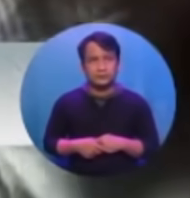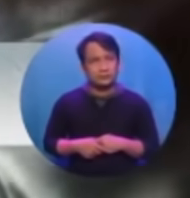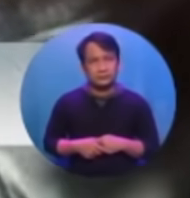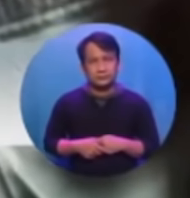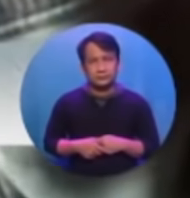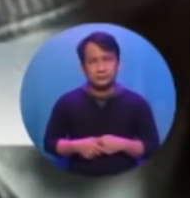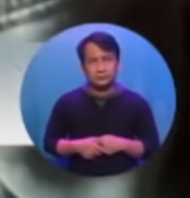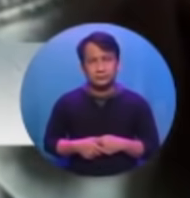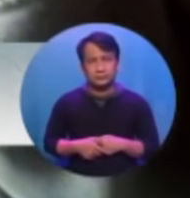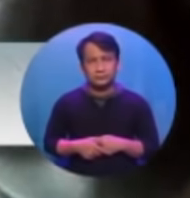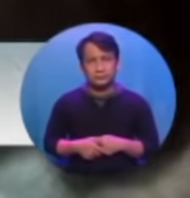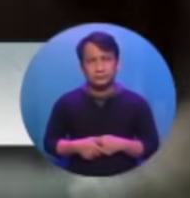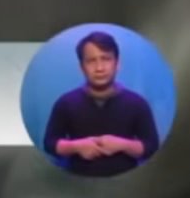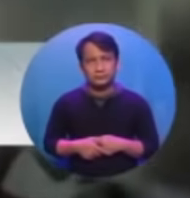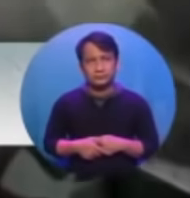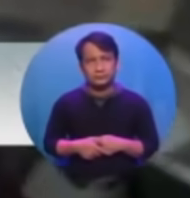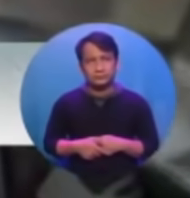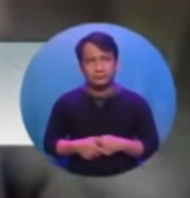Sir?